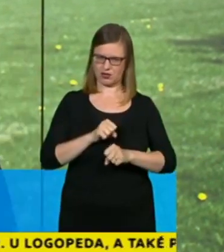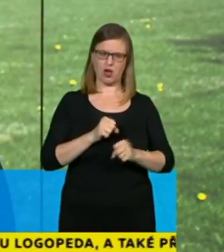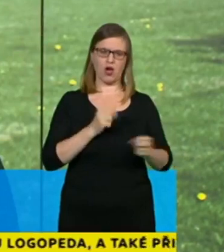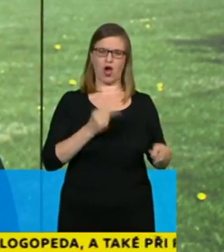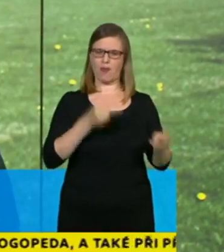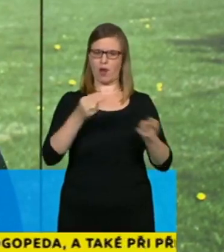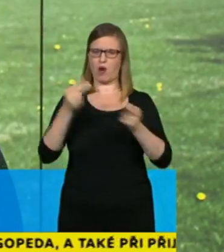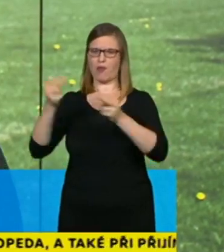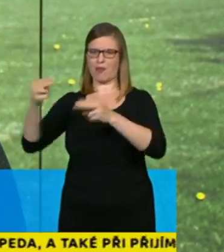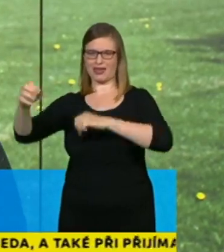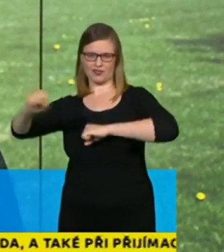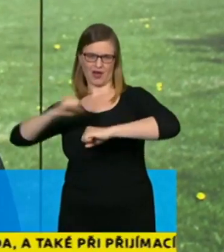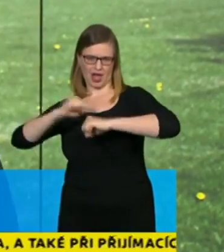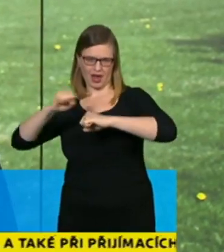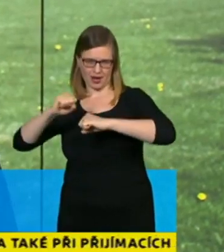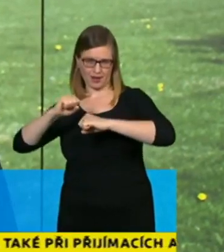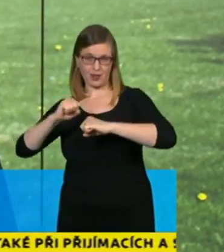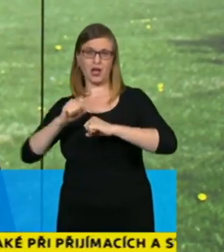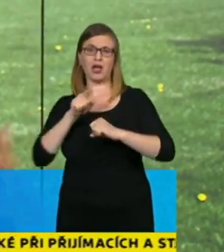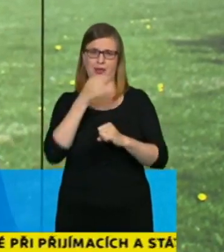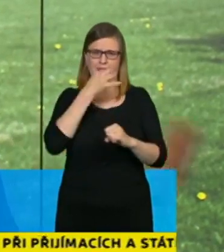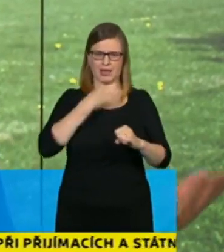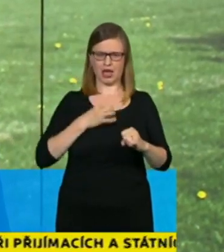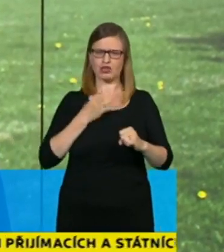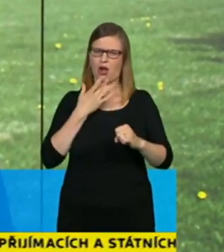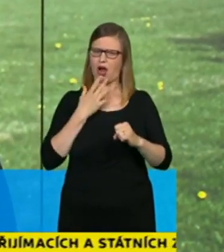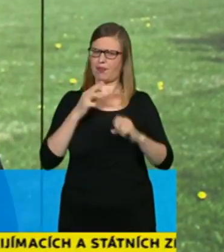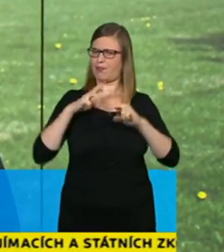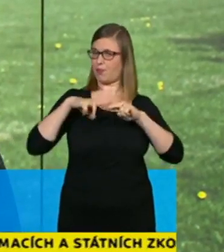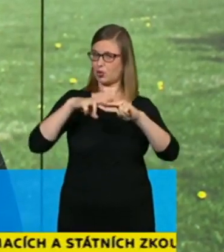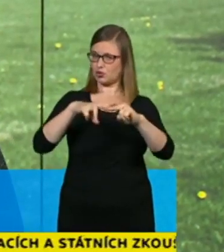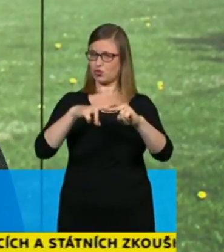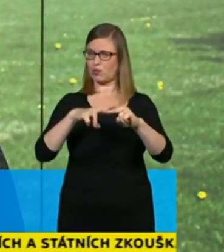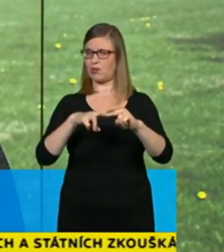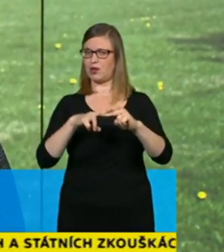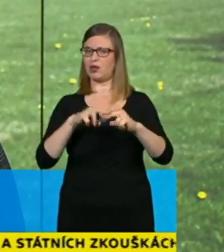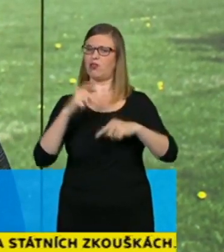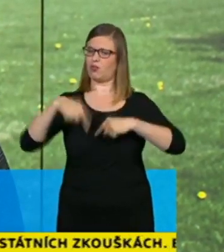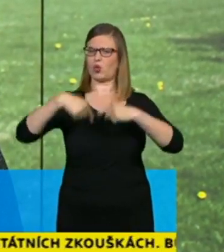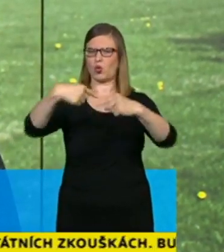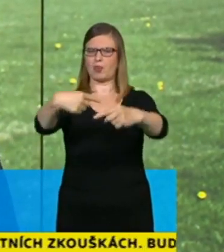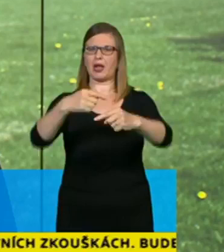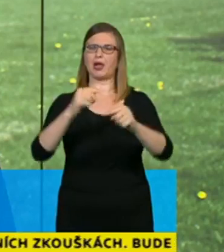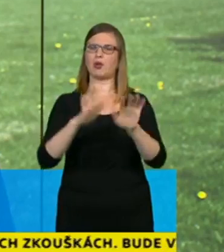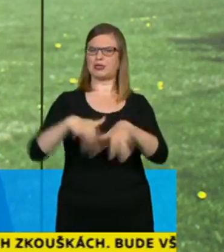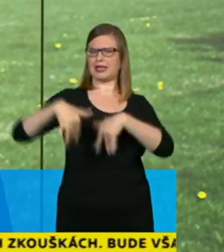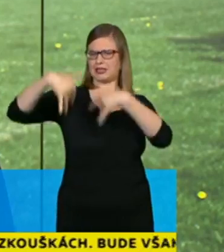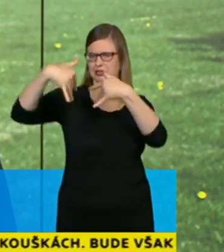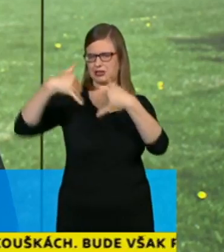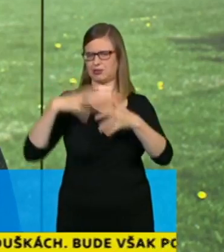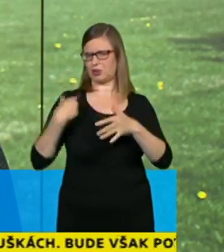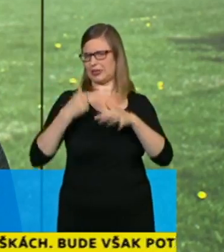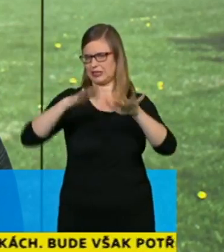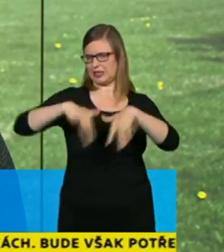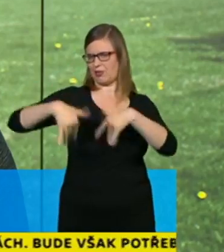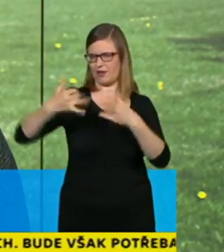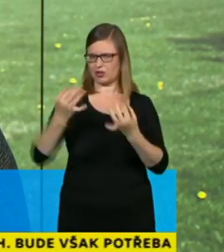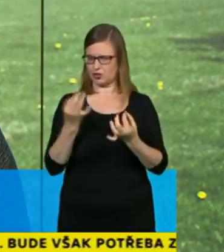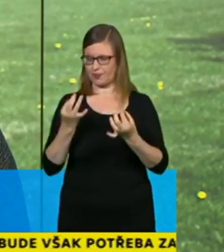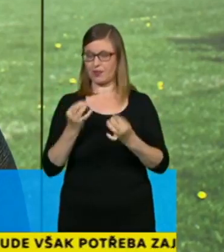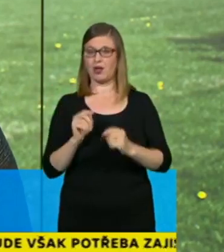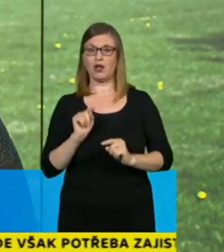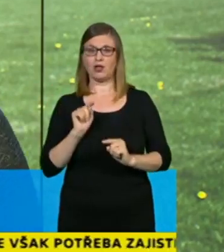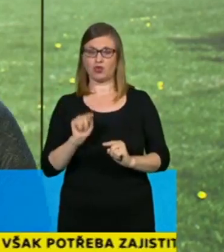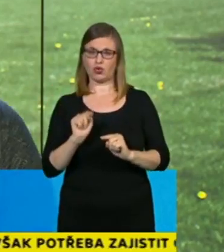sněmovny. Na to vy se neptáte. Vy se ptáte na ten harmonogram v průběhu jednání poslanecké sněmovny. Tak ono to nebude